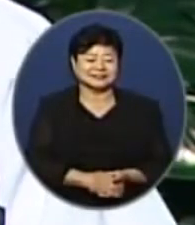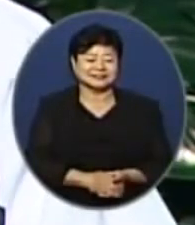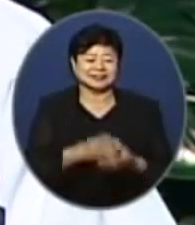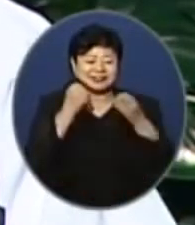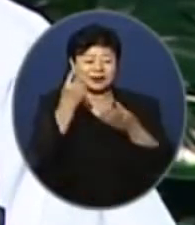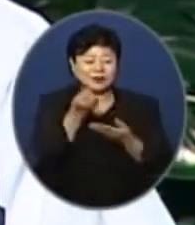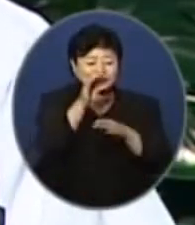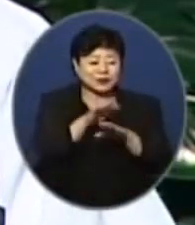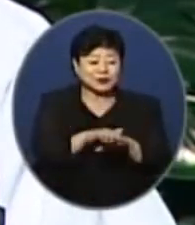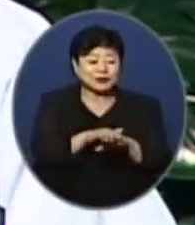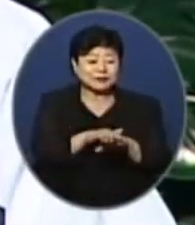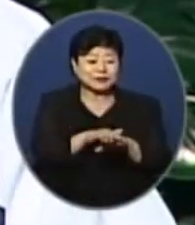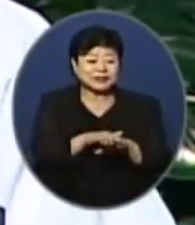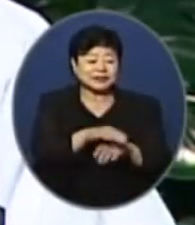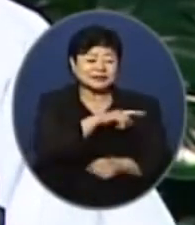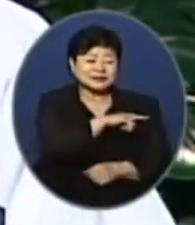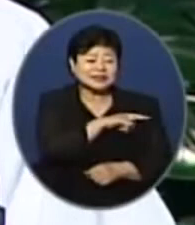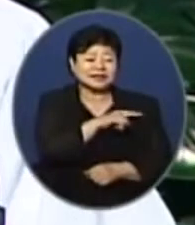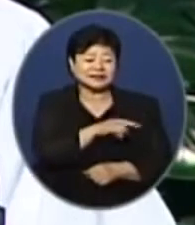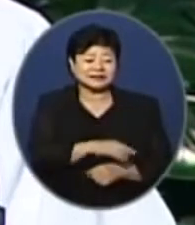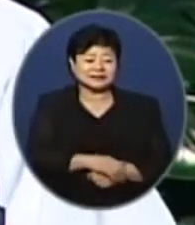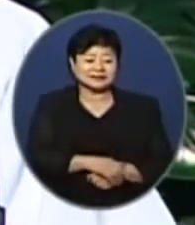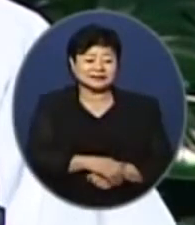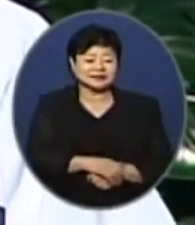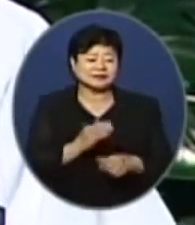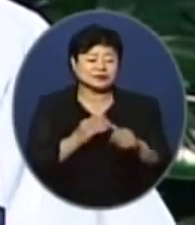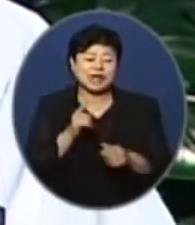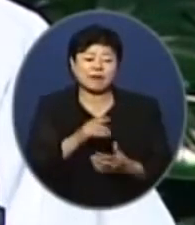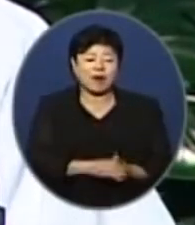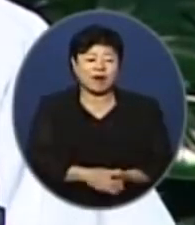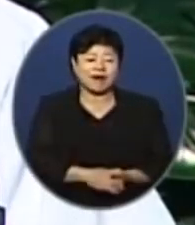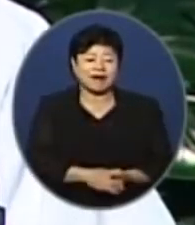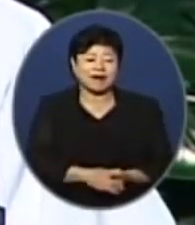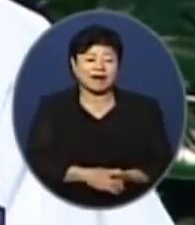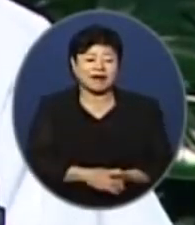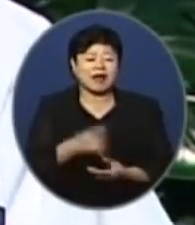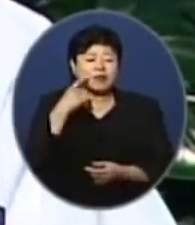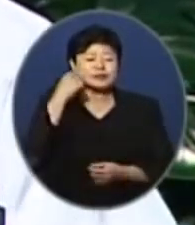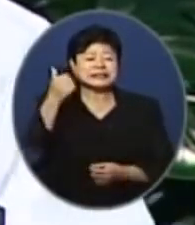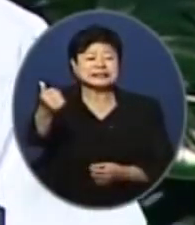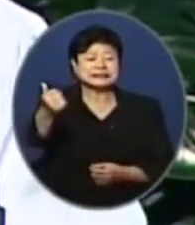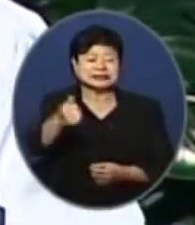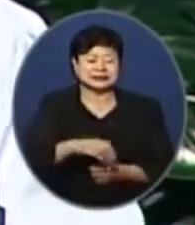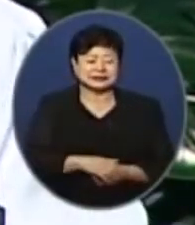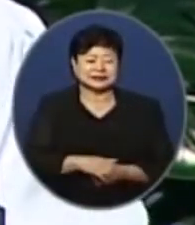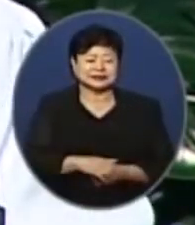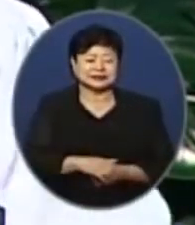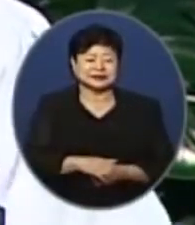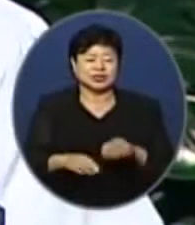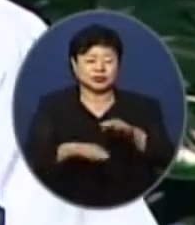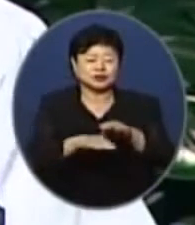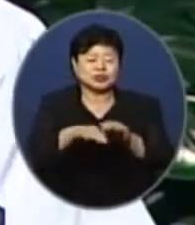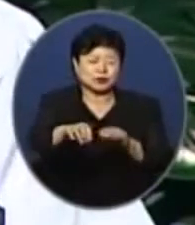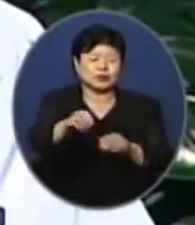새로 나온 성도님들이 가장 저에게 하소연하는 것은 목사님 제발 주차할